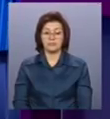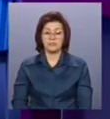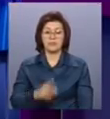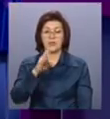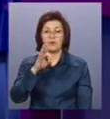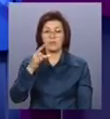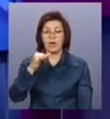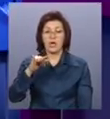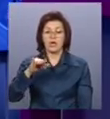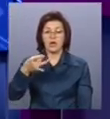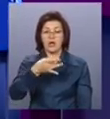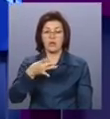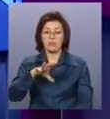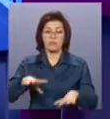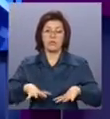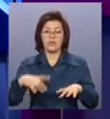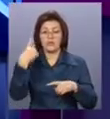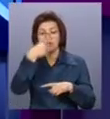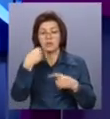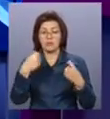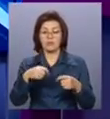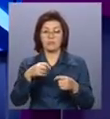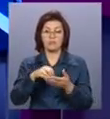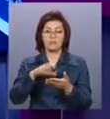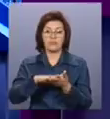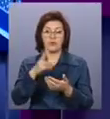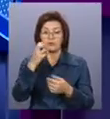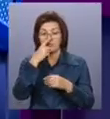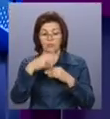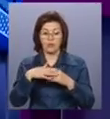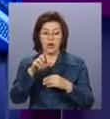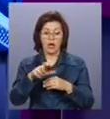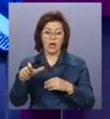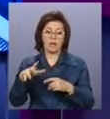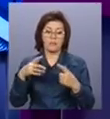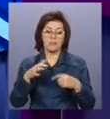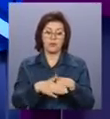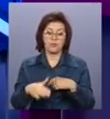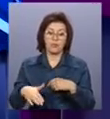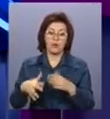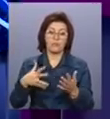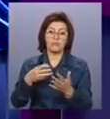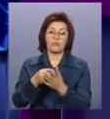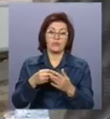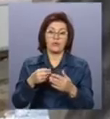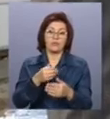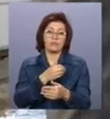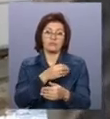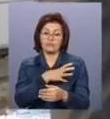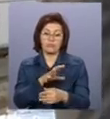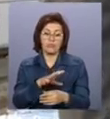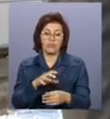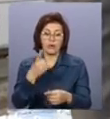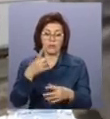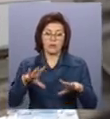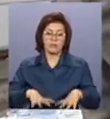Наурызбай ауданына қарасты базарларда жеке кәсіпкер ретінде тіркелген 300-ге жуық азамат салық төлемдерін өтеуден жалтарған. Тіпті бір